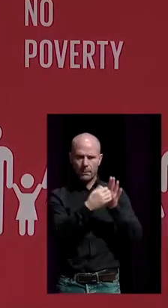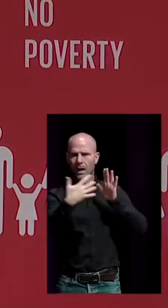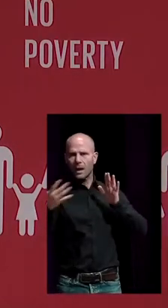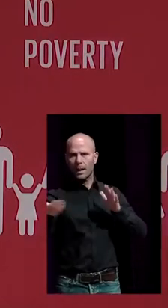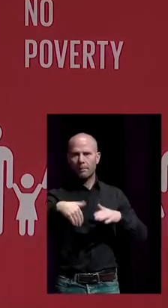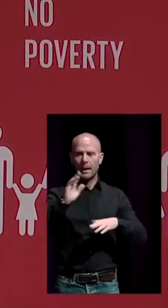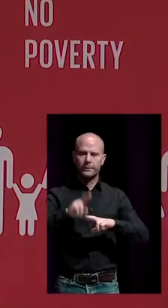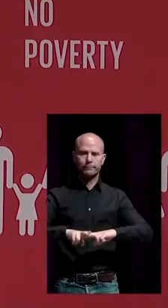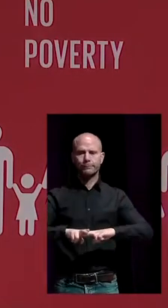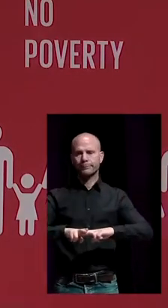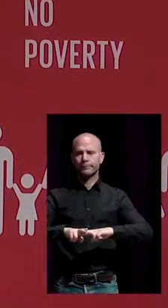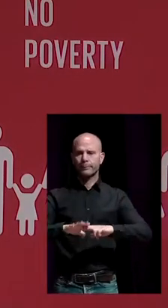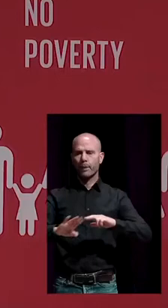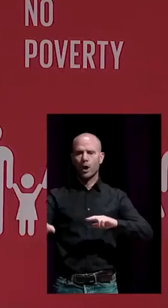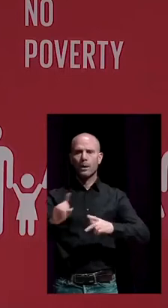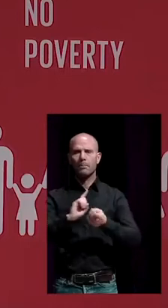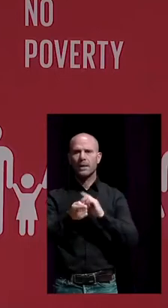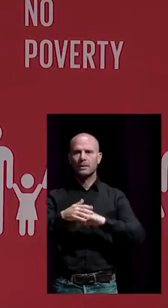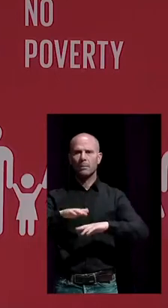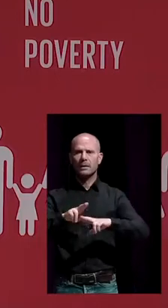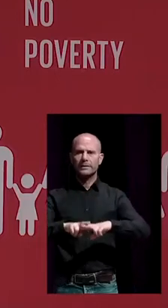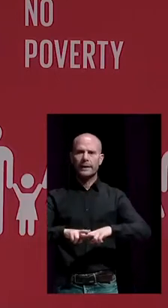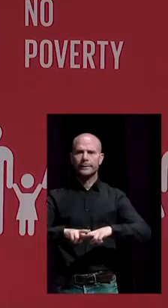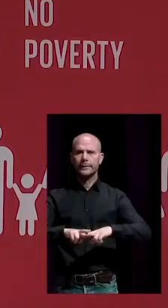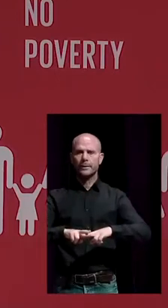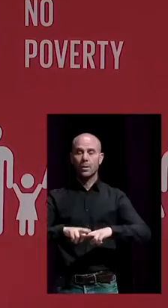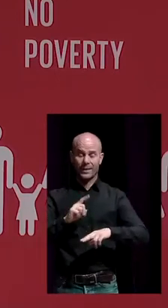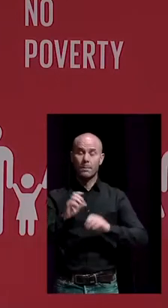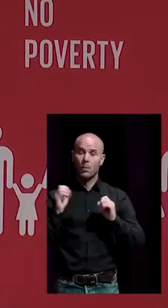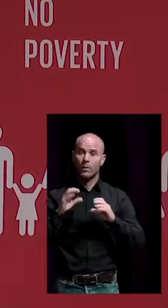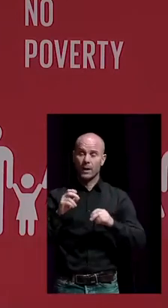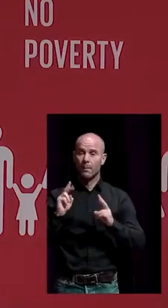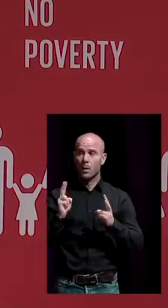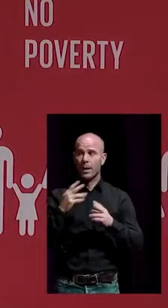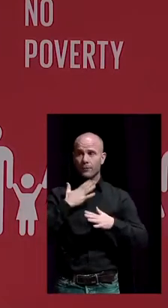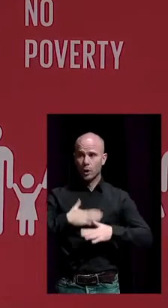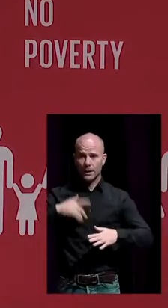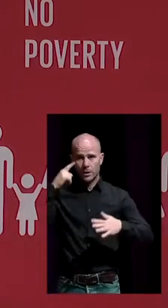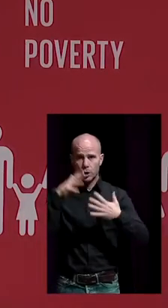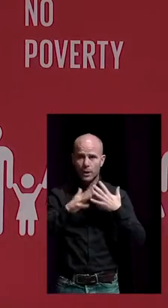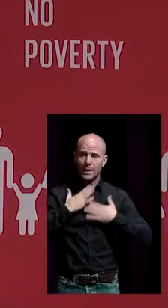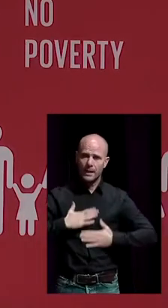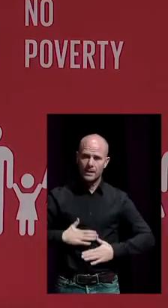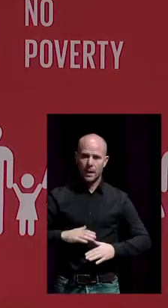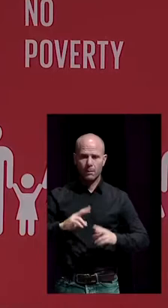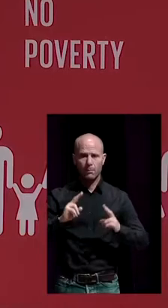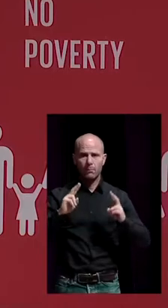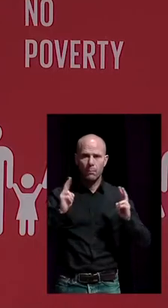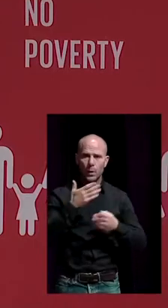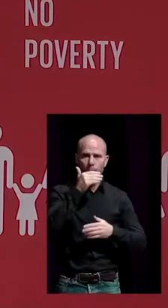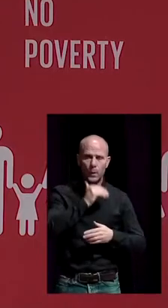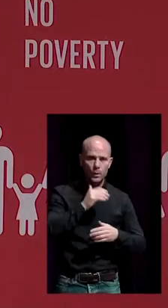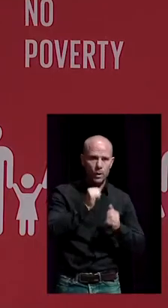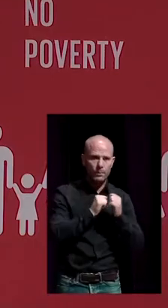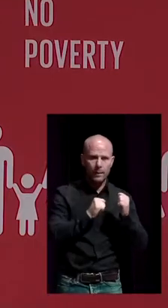stillasittande barn. Och det vet vi hur det påverkar både fysisk och psykisk hälsa, både när de är ungdomar men